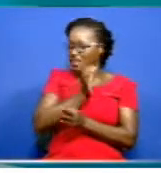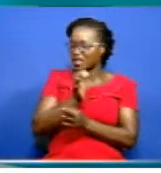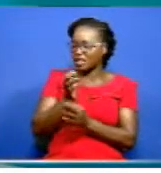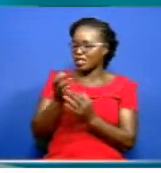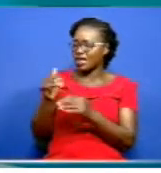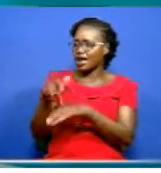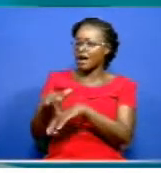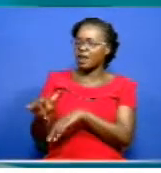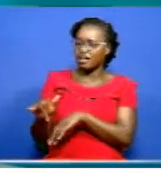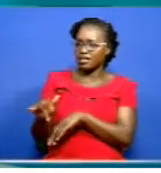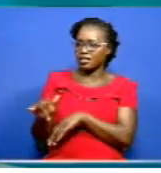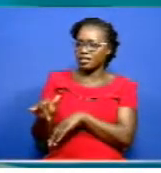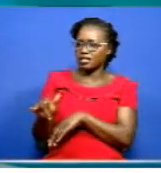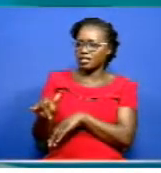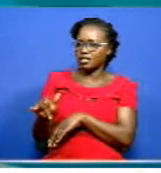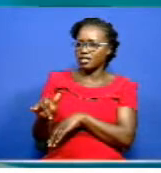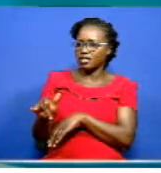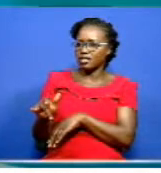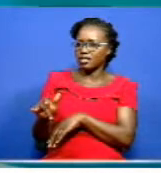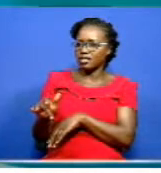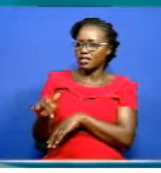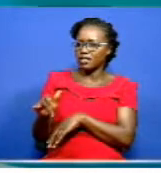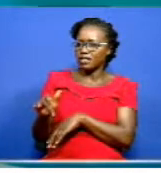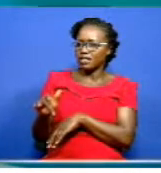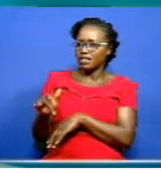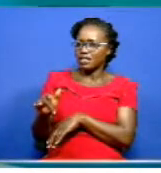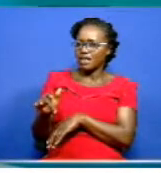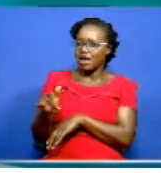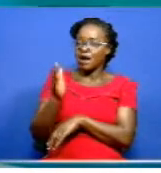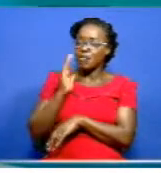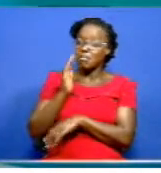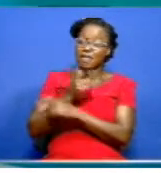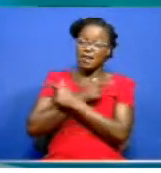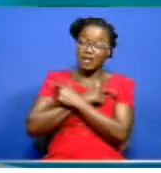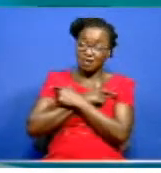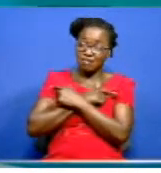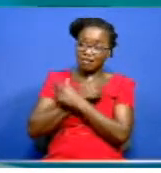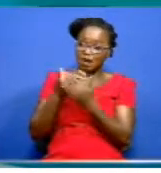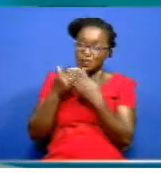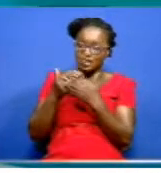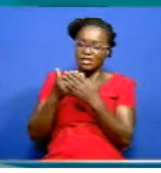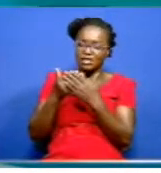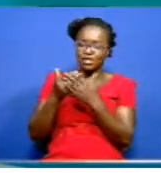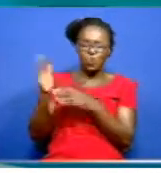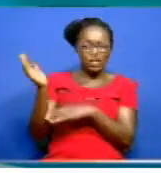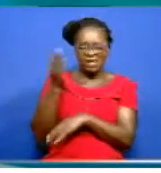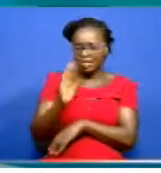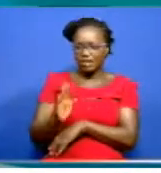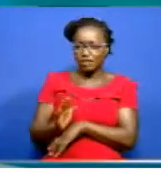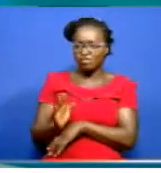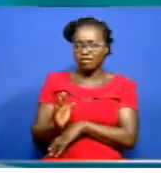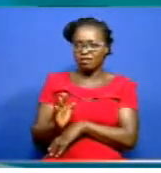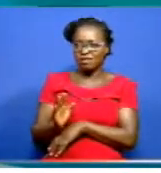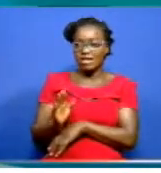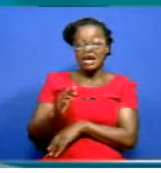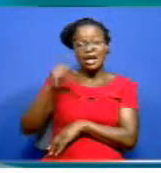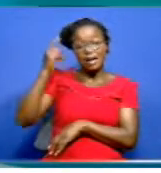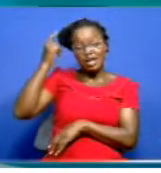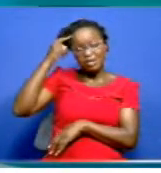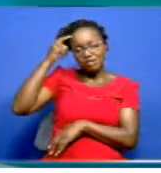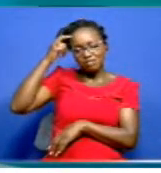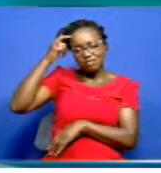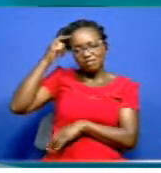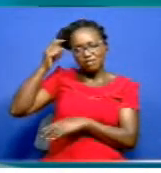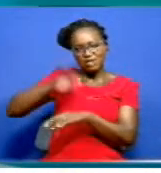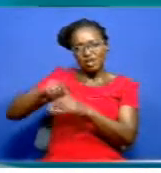atakuwa mtoto hafahamu upendo wa mama. Kwa hivyo hiyo itamuaffect hata kisaikolojia anavyokuwa